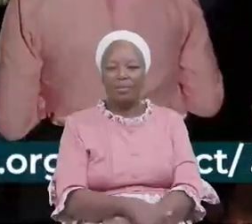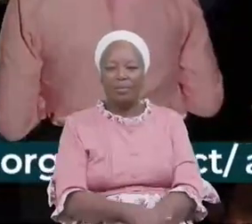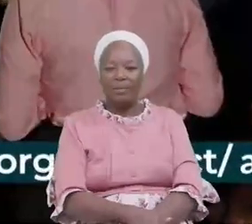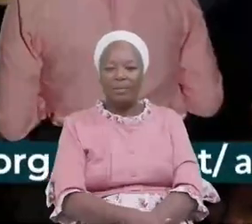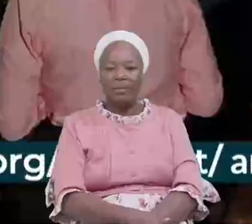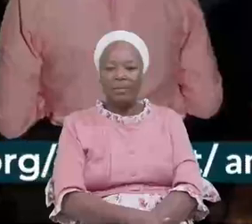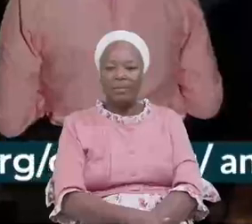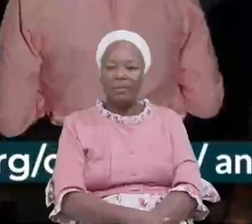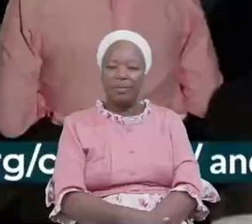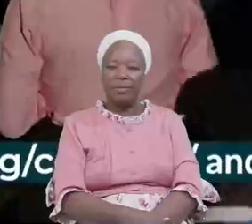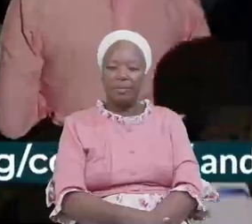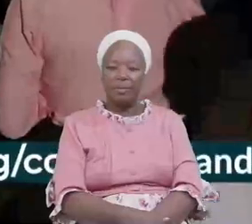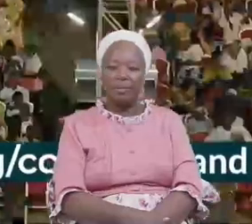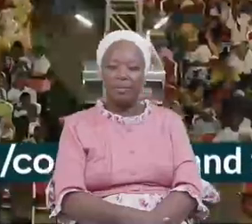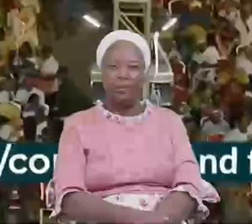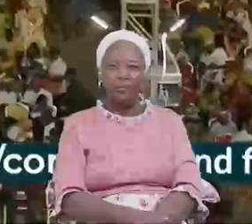vos délivrances.